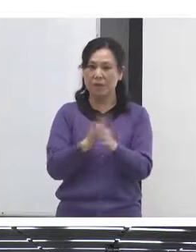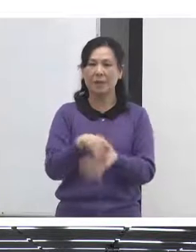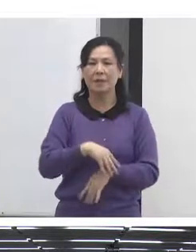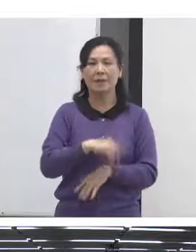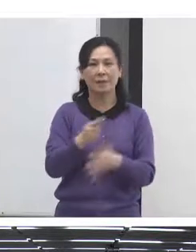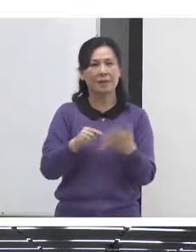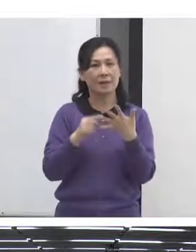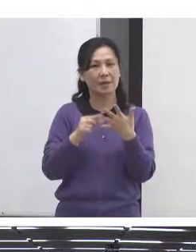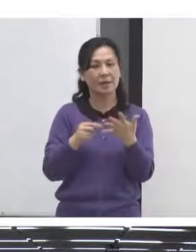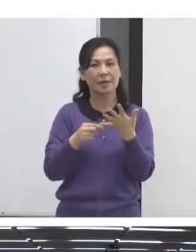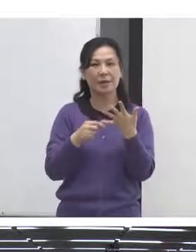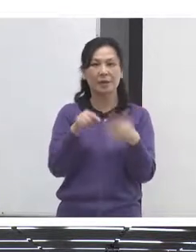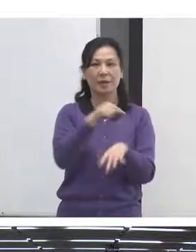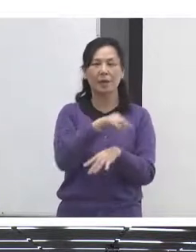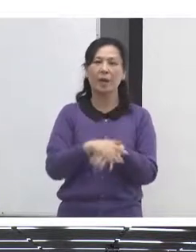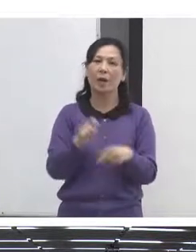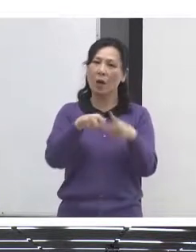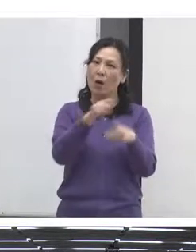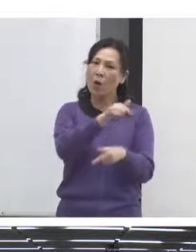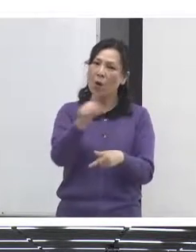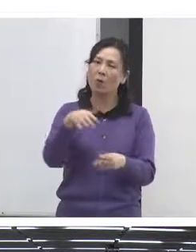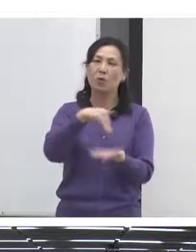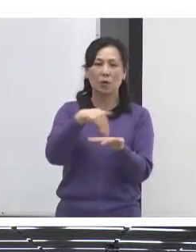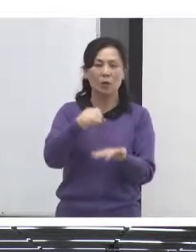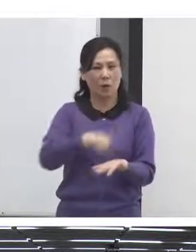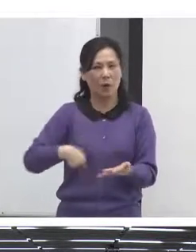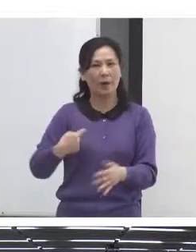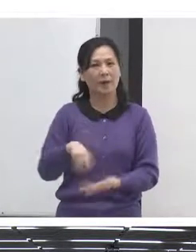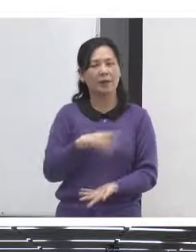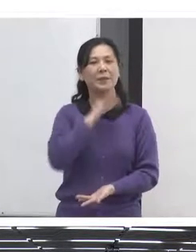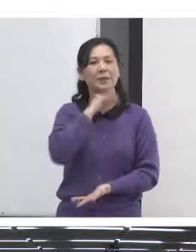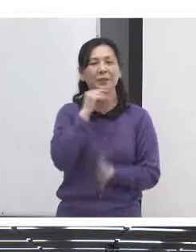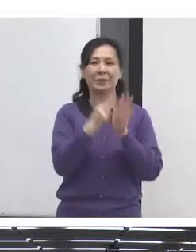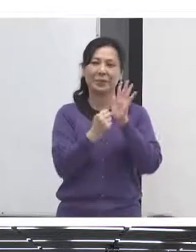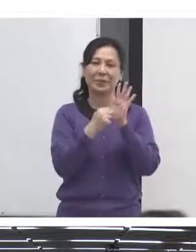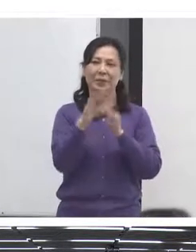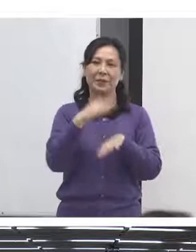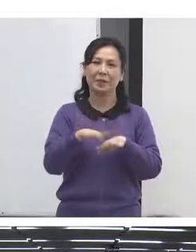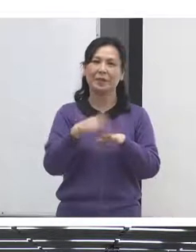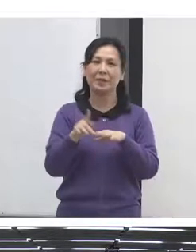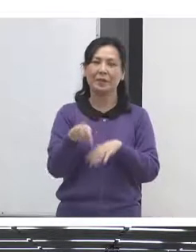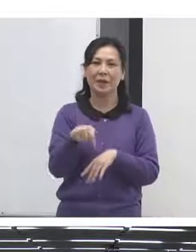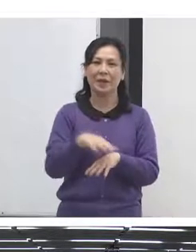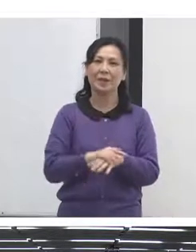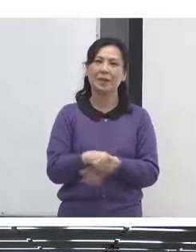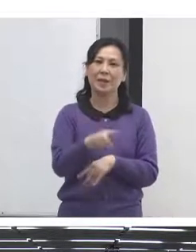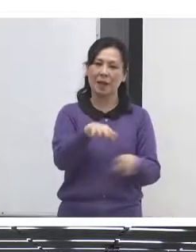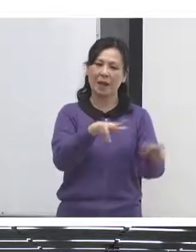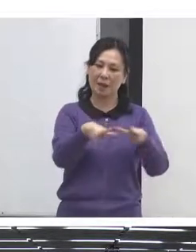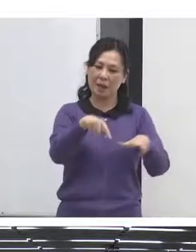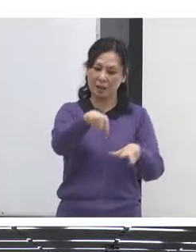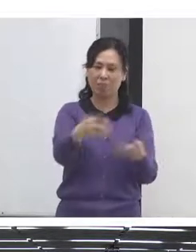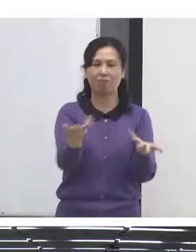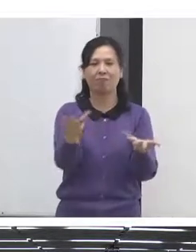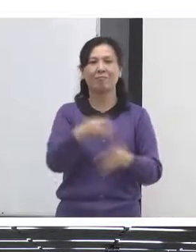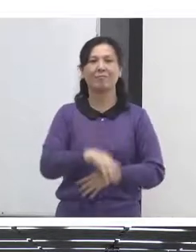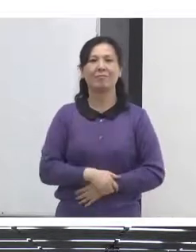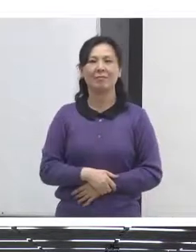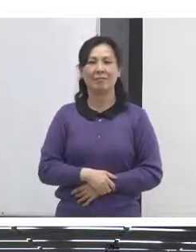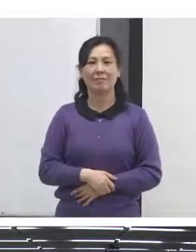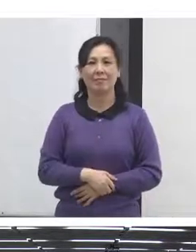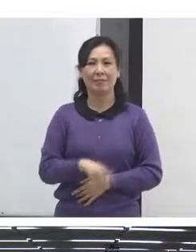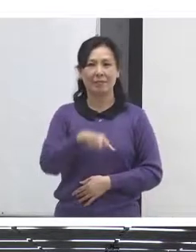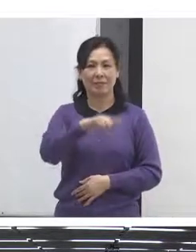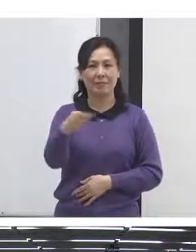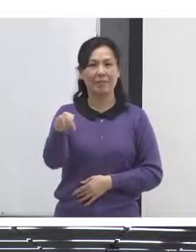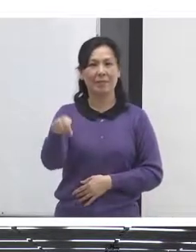关相关的软体工具，那尤其是在空间地图这个部分。然后另外我也会讲一个